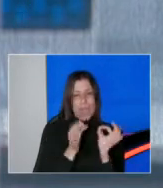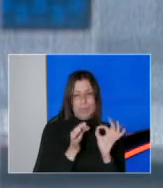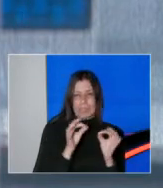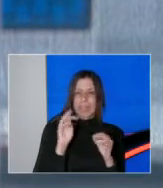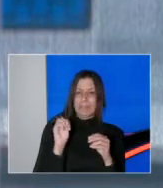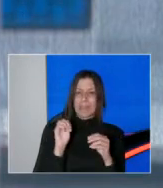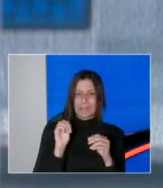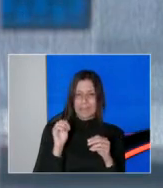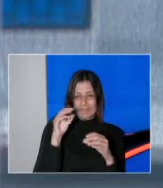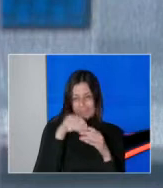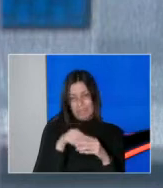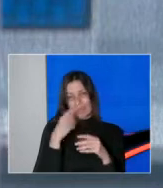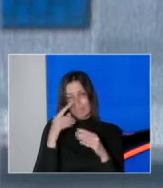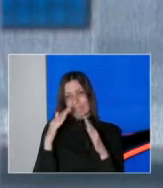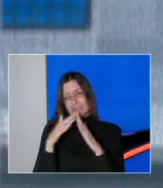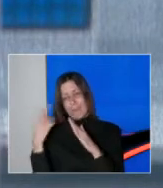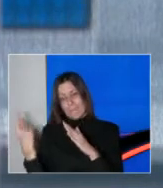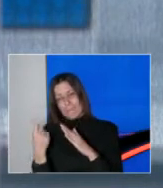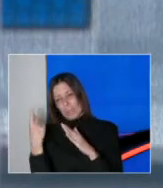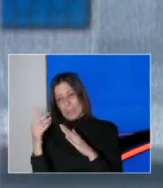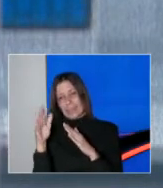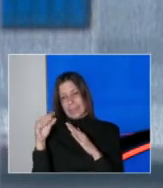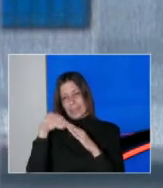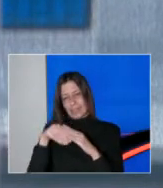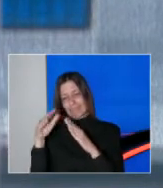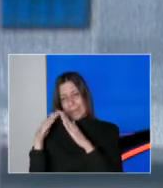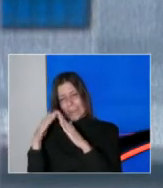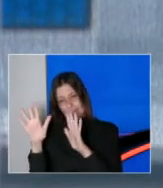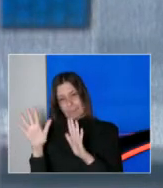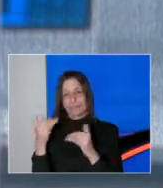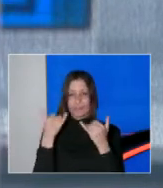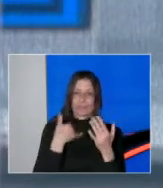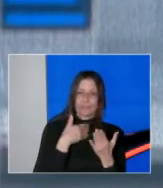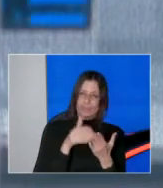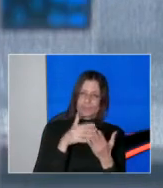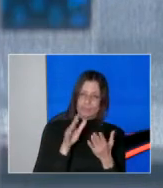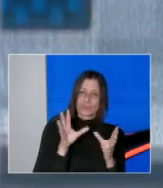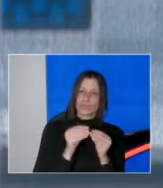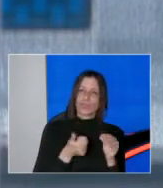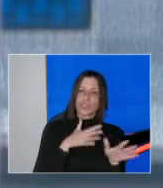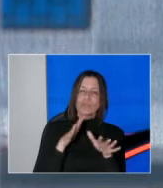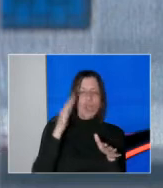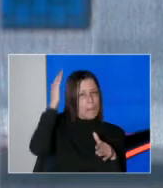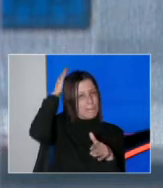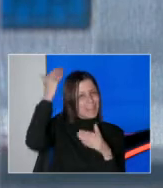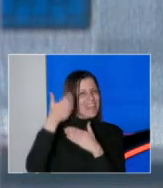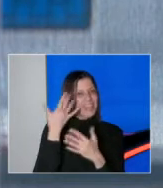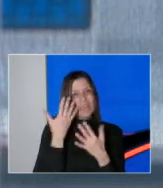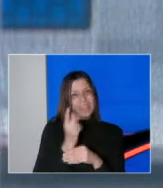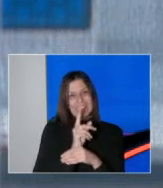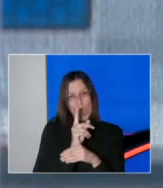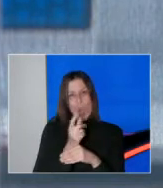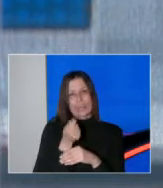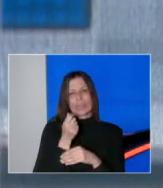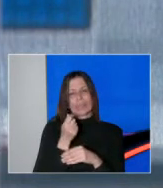מנדלבליט מהבית במהלך הבידוד. אנחנו ממשיכים עם זה, ראש הממשלה נפתלי בנט לפני מספר דקות